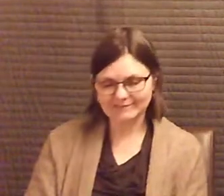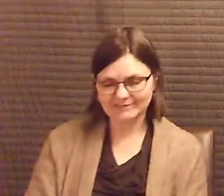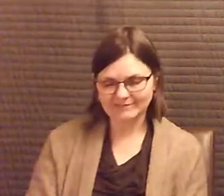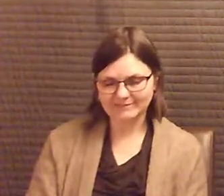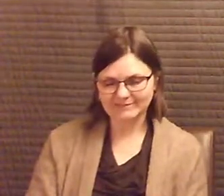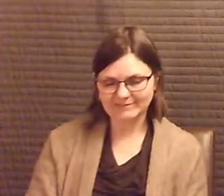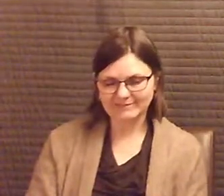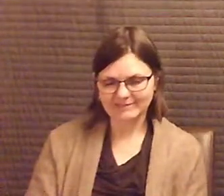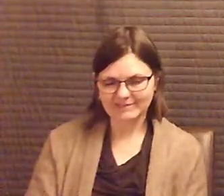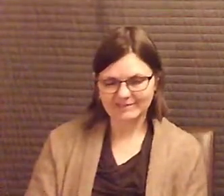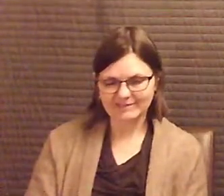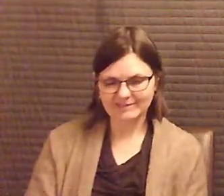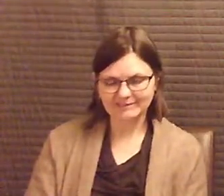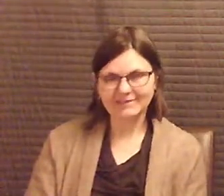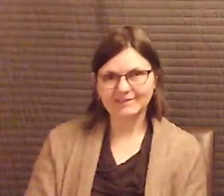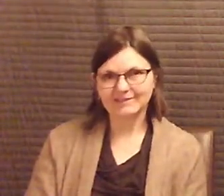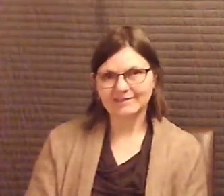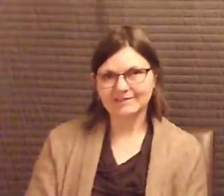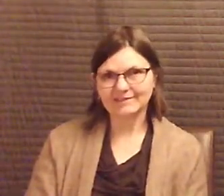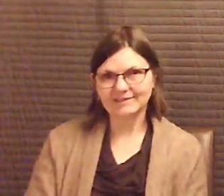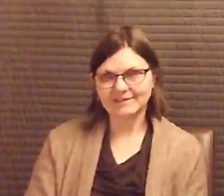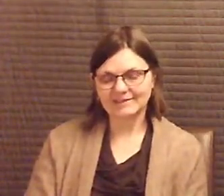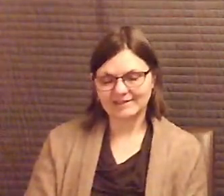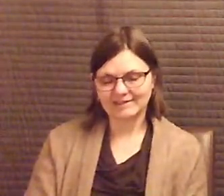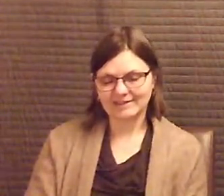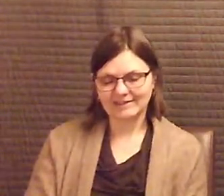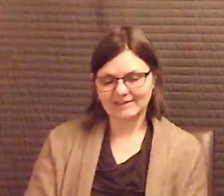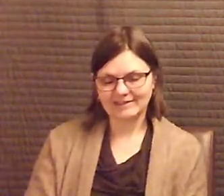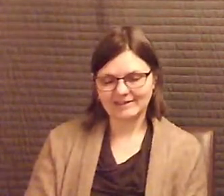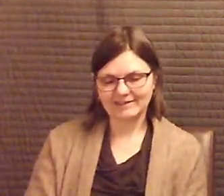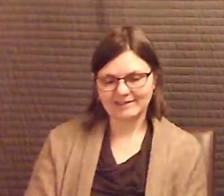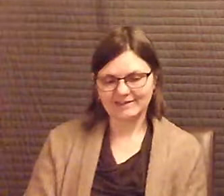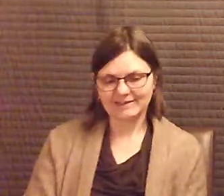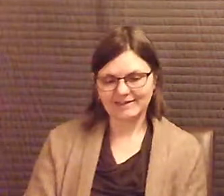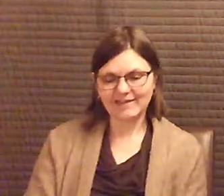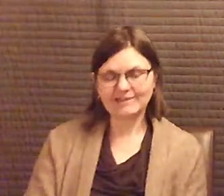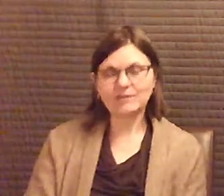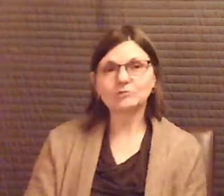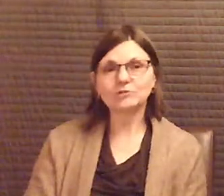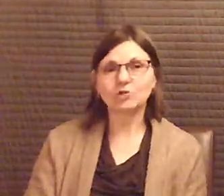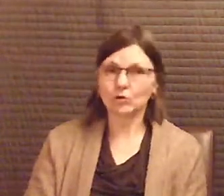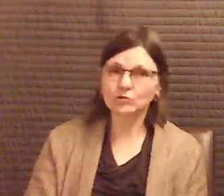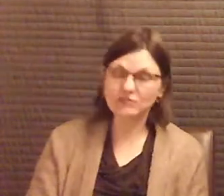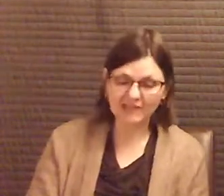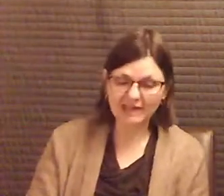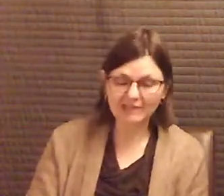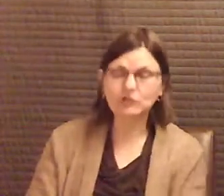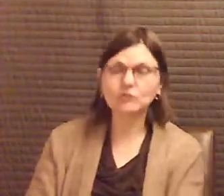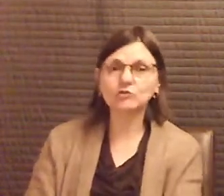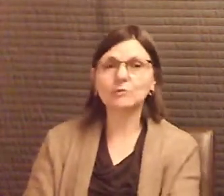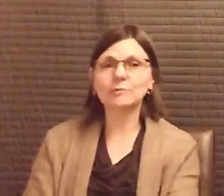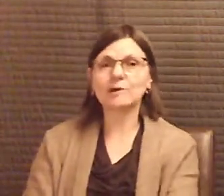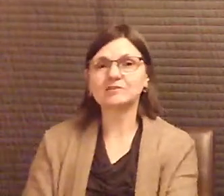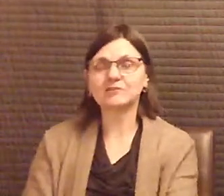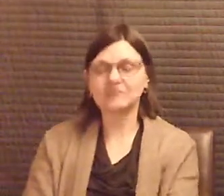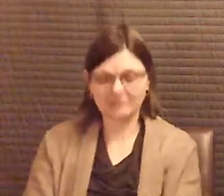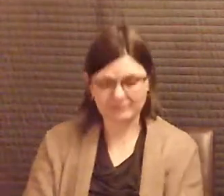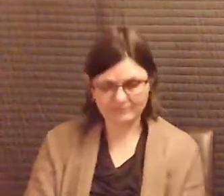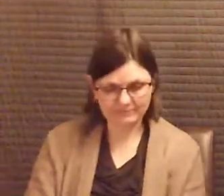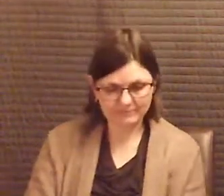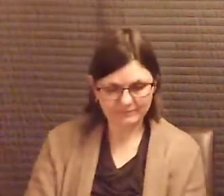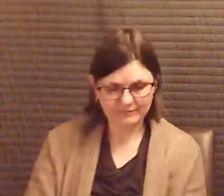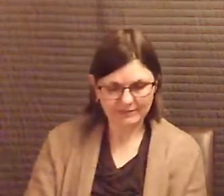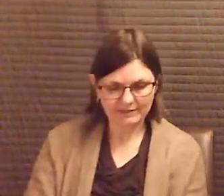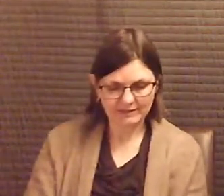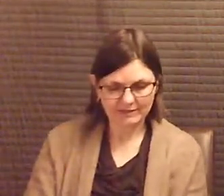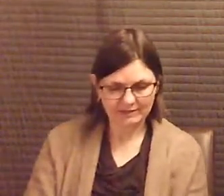know i mensen de great dus blessing in de droom in 2d en dan moet-ie de grootste zegen in dit enorme 28